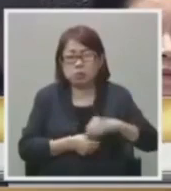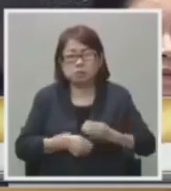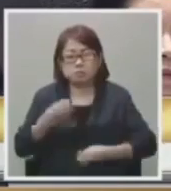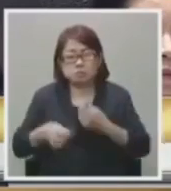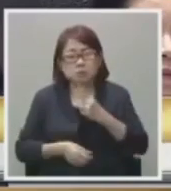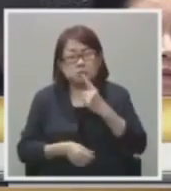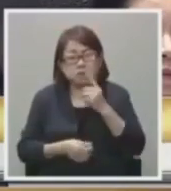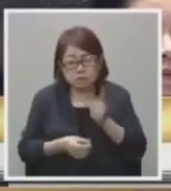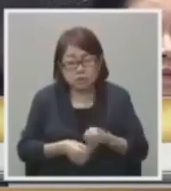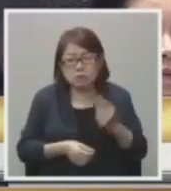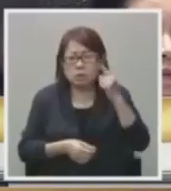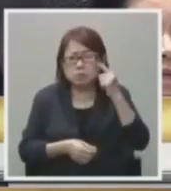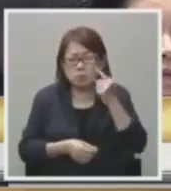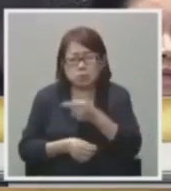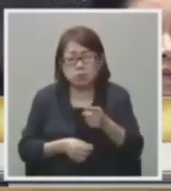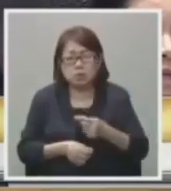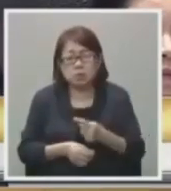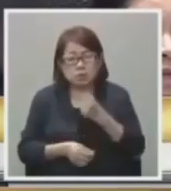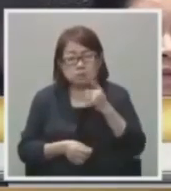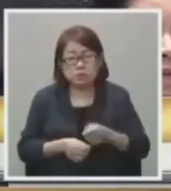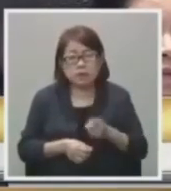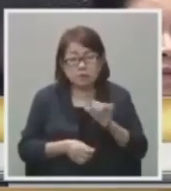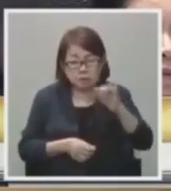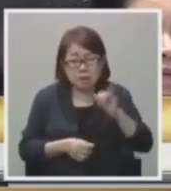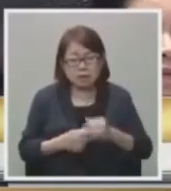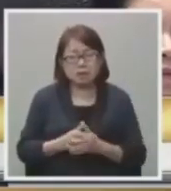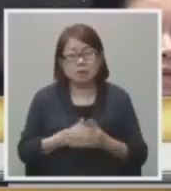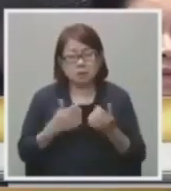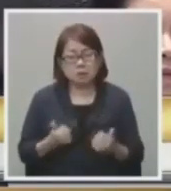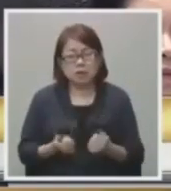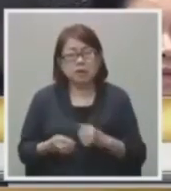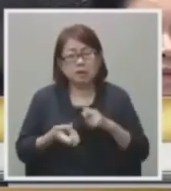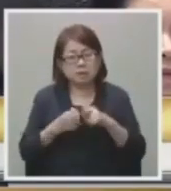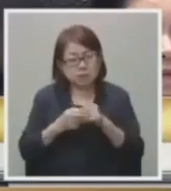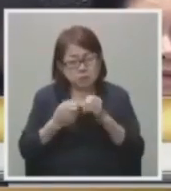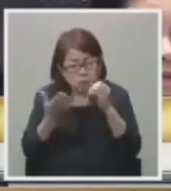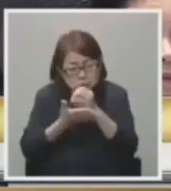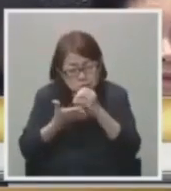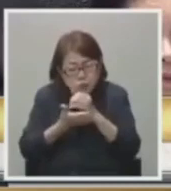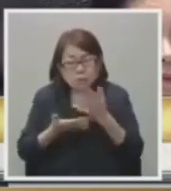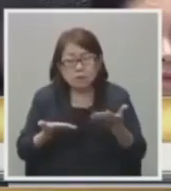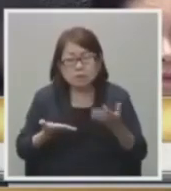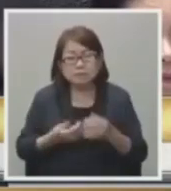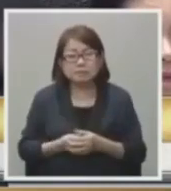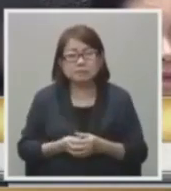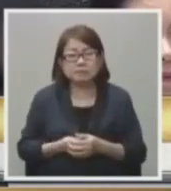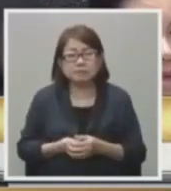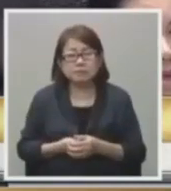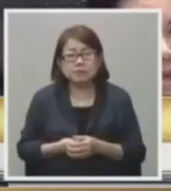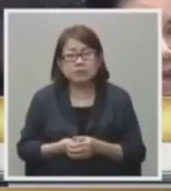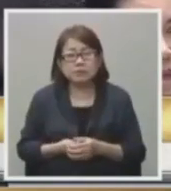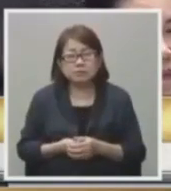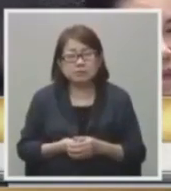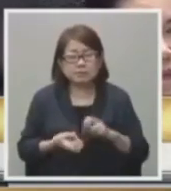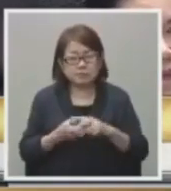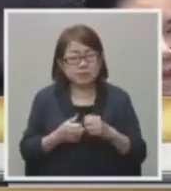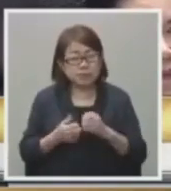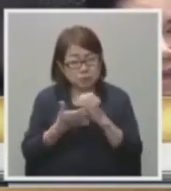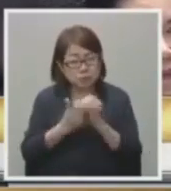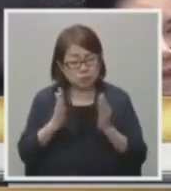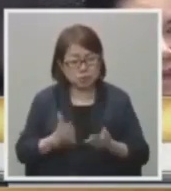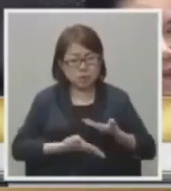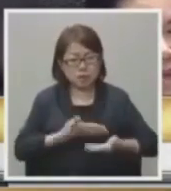ไหมมันจริงไหมวันนี้ยาเสพติดที่เสพนะครับท่านประธานนะคนขาย